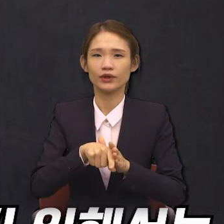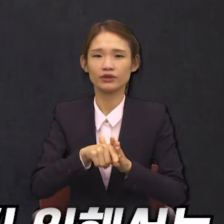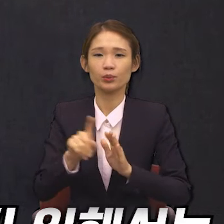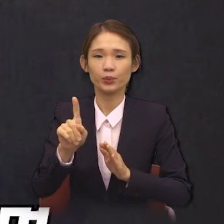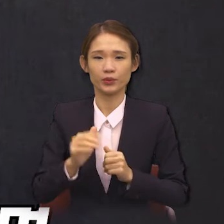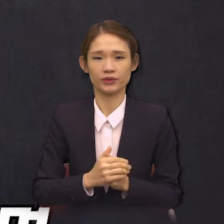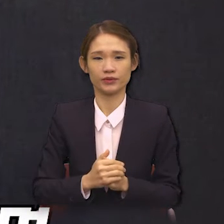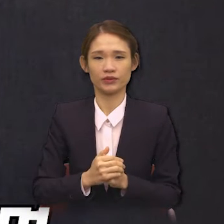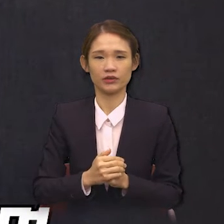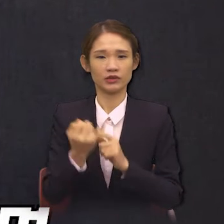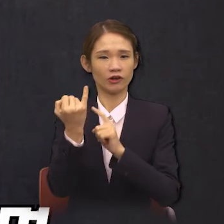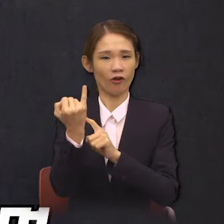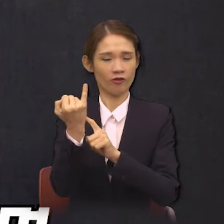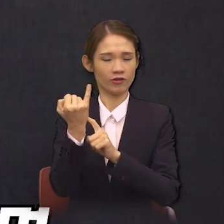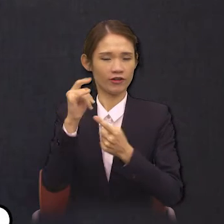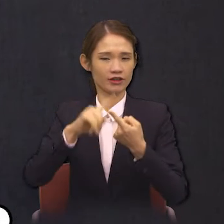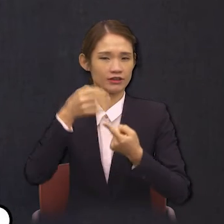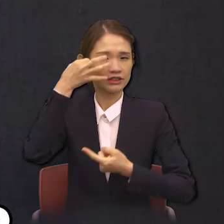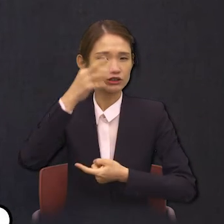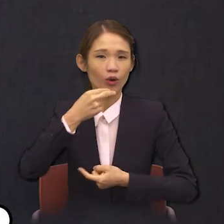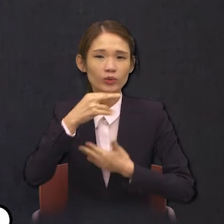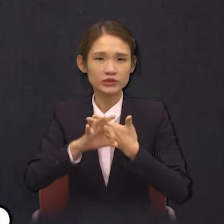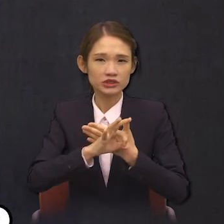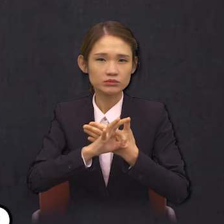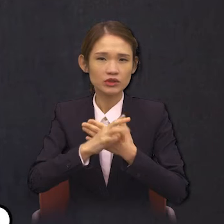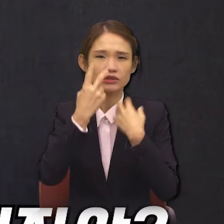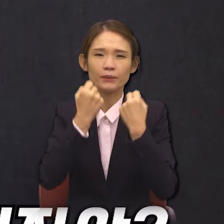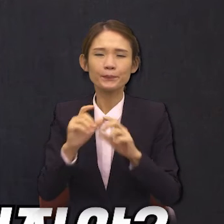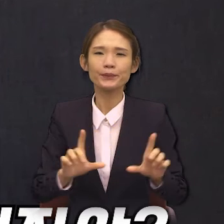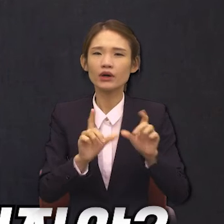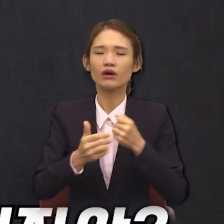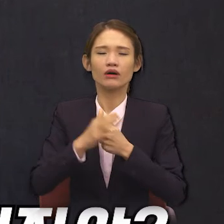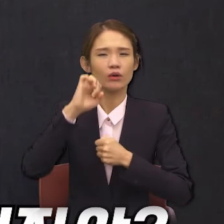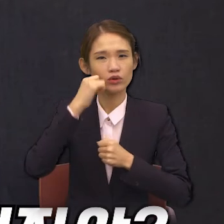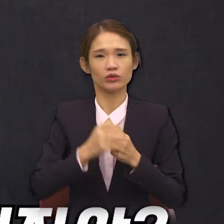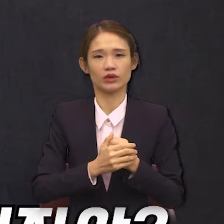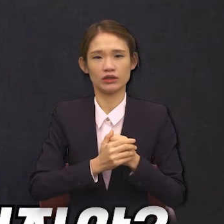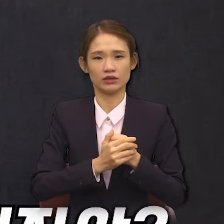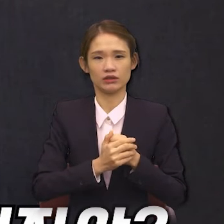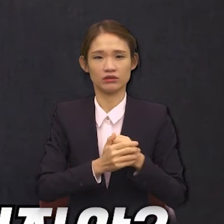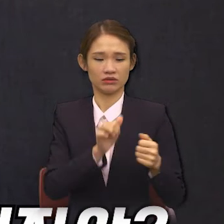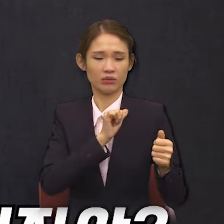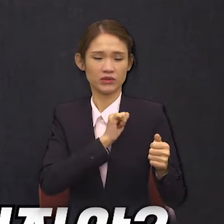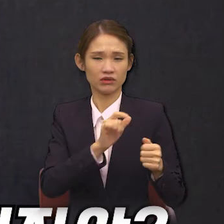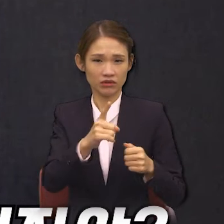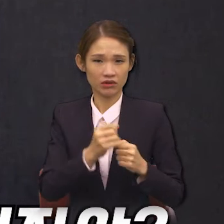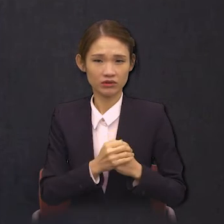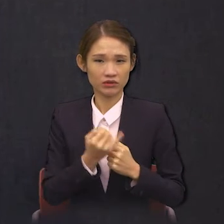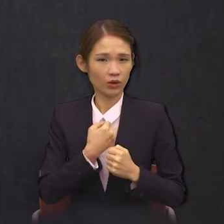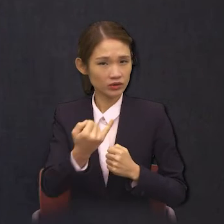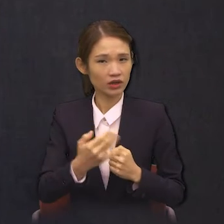위해서는 여성임을 인정받지 않으면 생존하기가 사실 어려워요. 왜냐면 넌 남자 아니야? 네가 어떻게